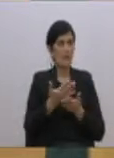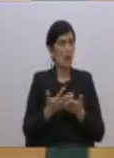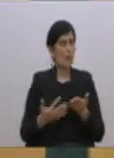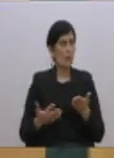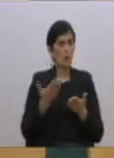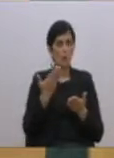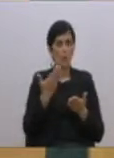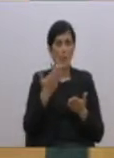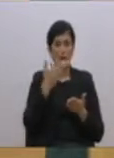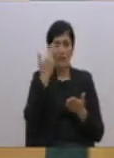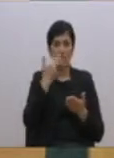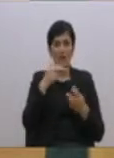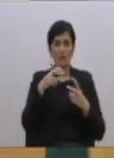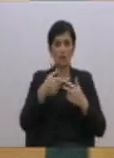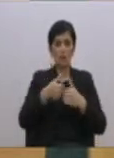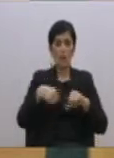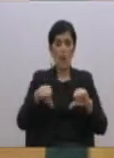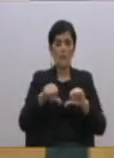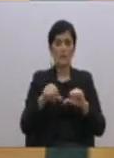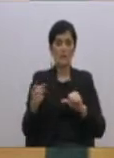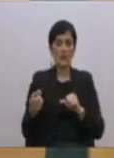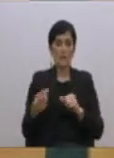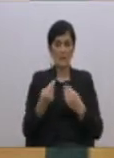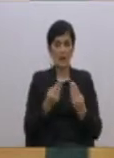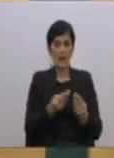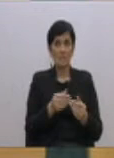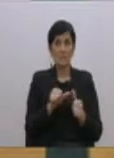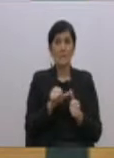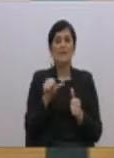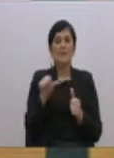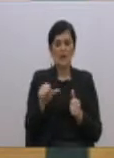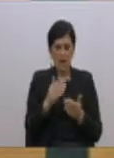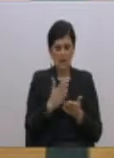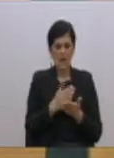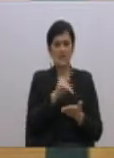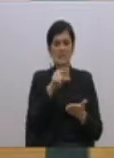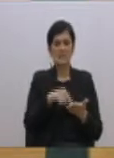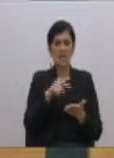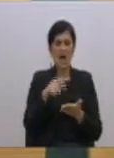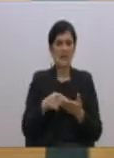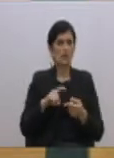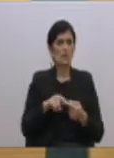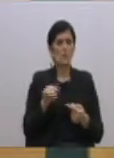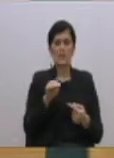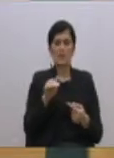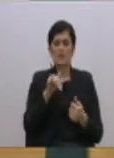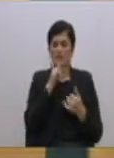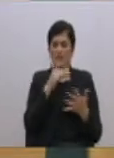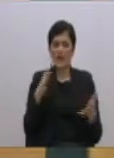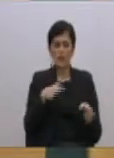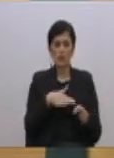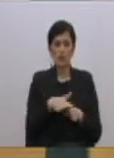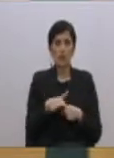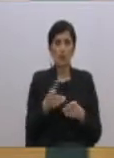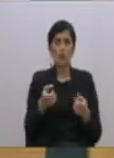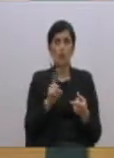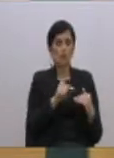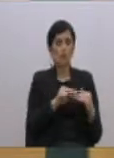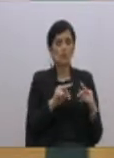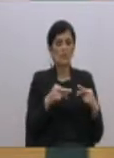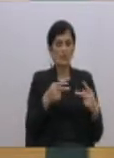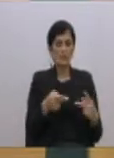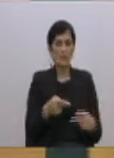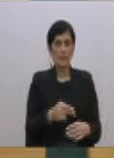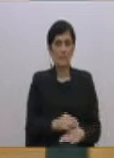romelis gasa Venetsiis komisiam. Nu garda ari sakitkhebi, romeltan dakavshirebitat fizikurat ver shesruldeba, romelis ukavshirdeba sakonstitutsio